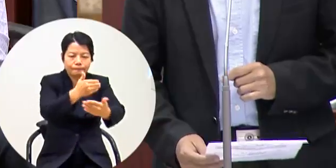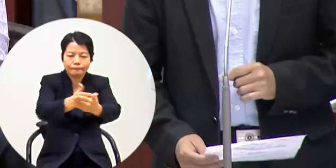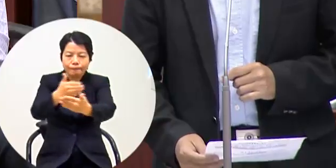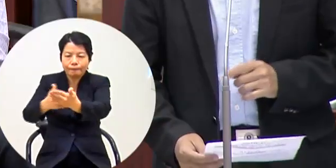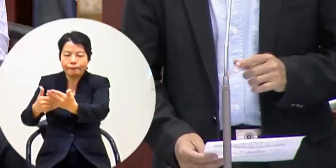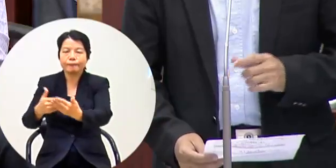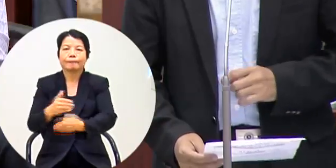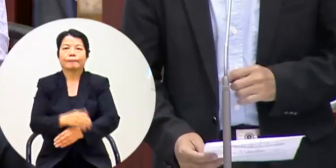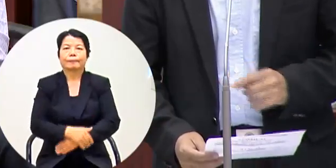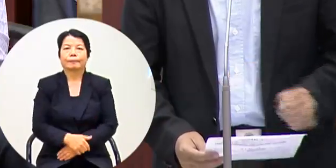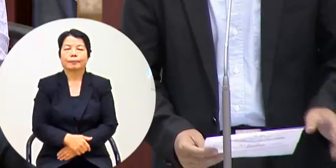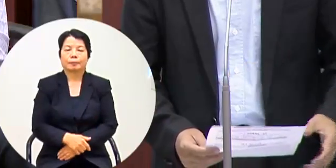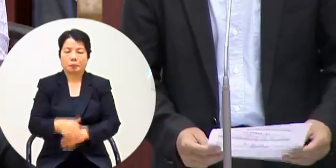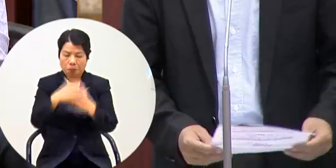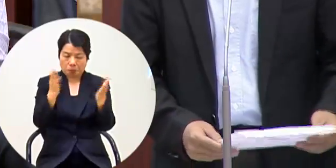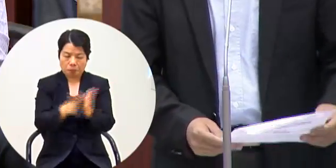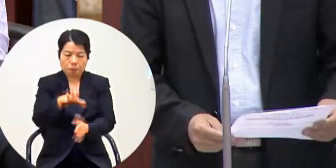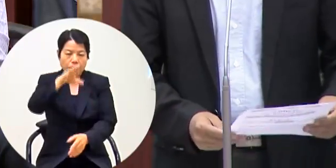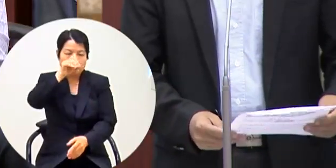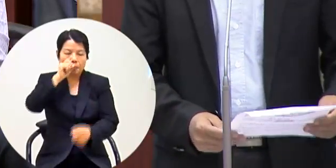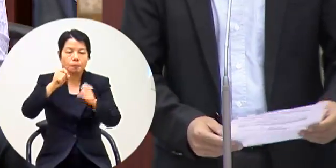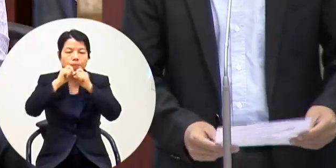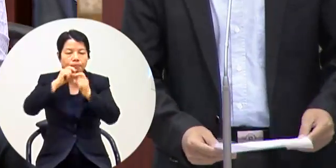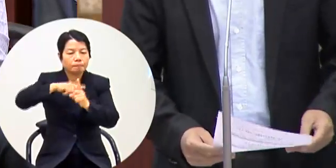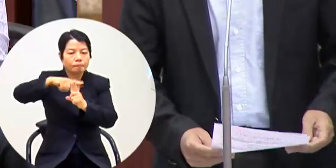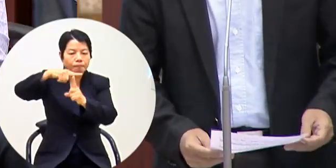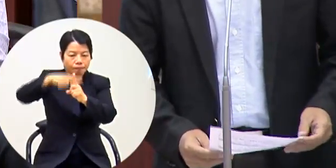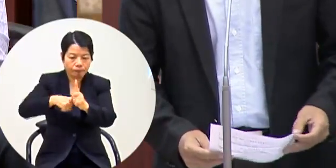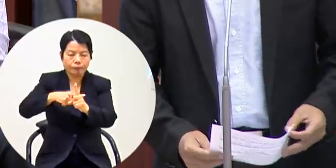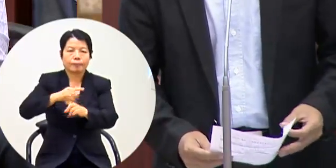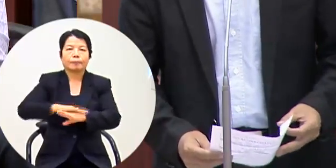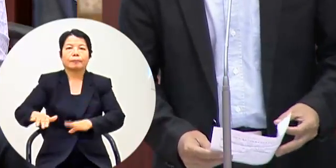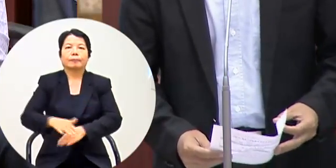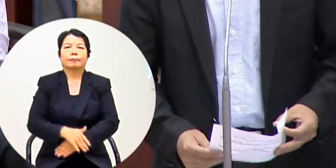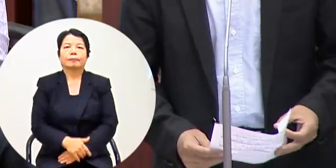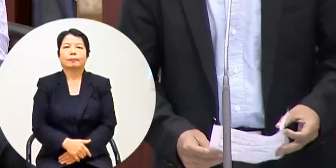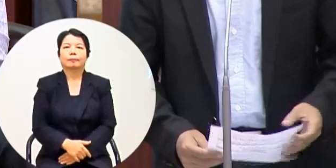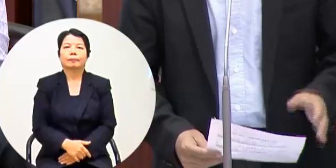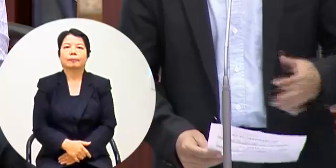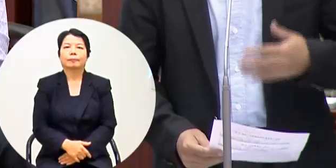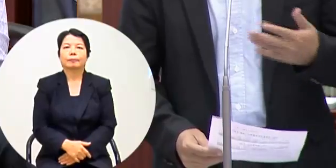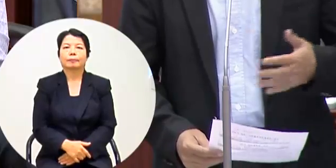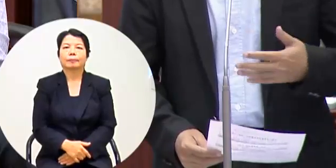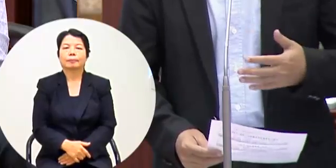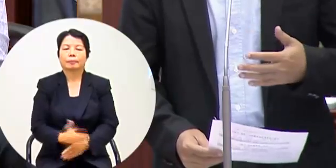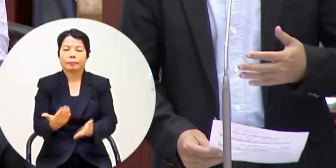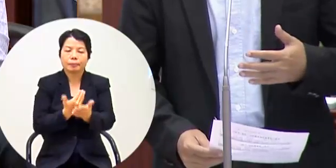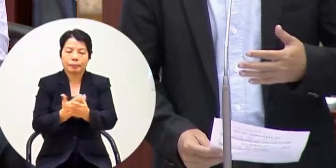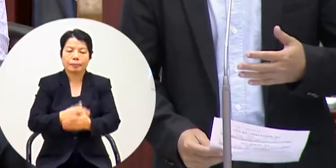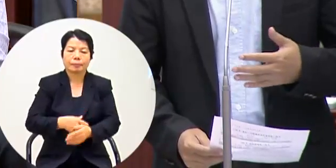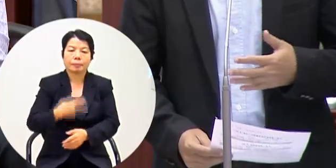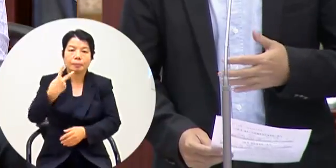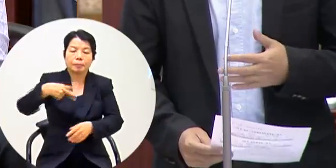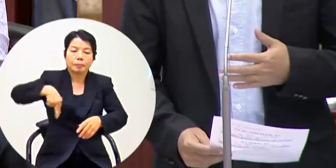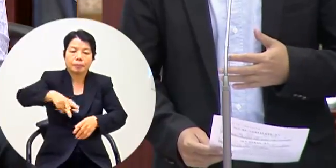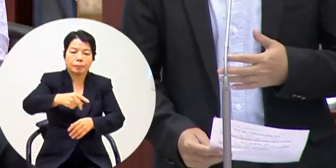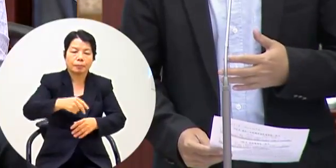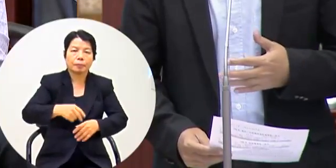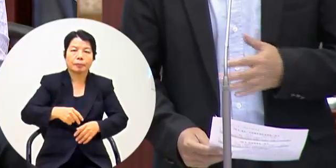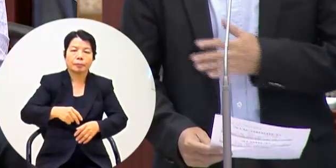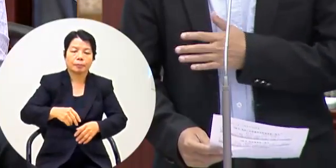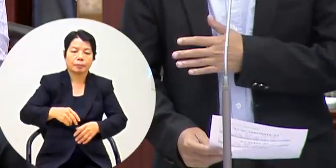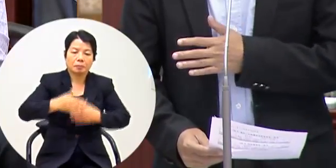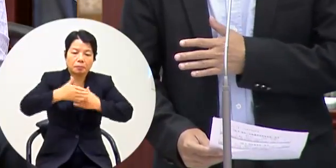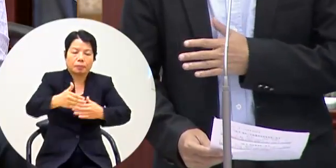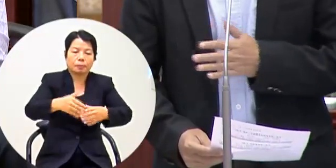质才有可能整个降下来了哈。那刚刚提到的二行程的机车这个部分，其实环保局跟中央环保署这